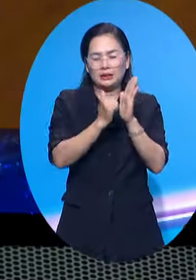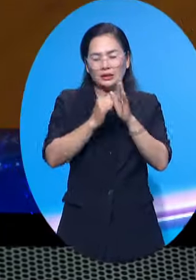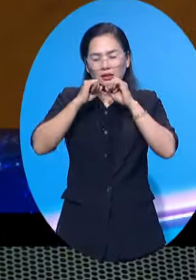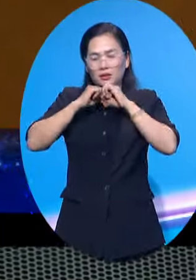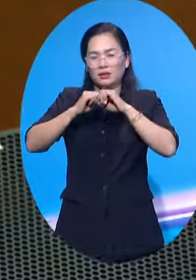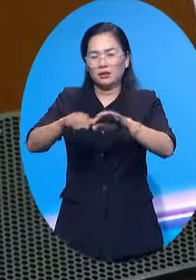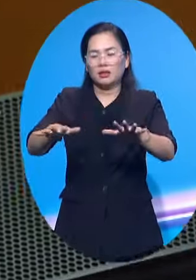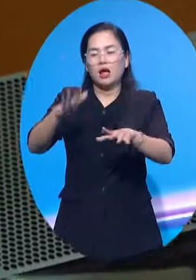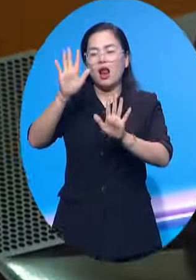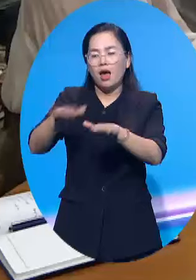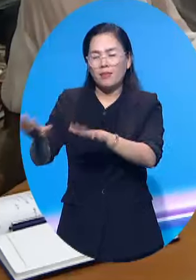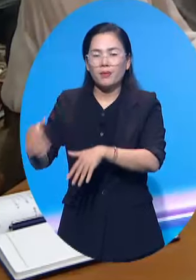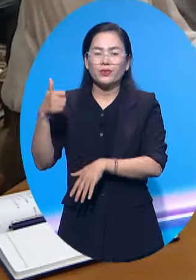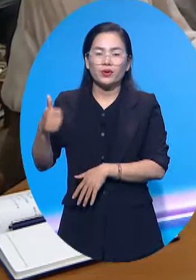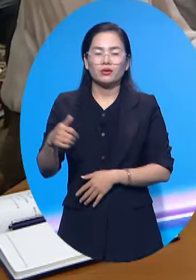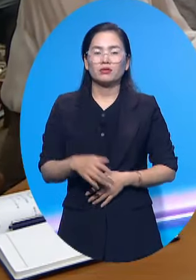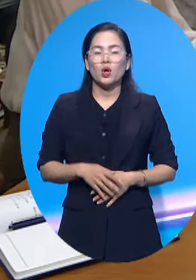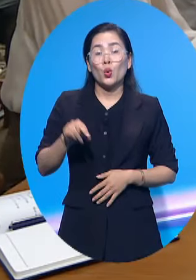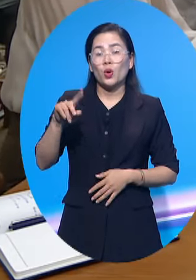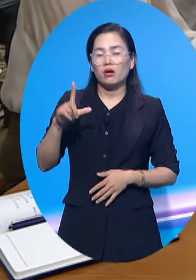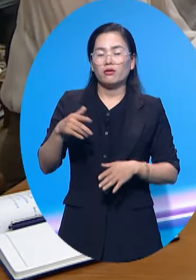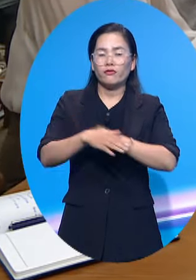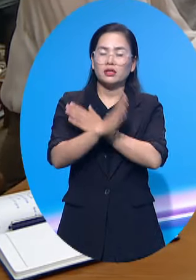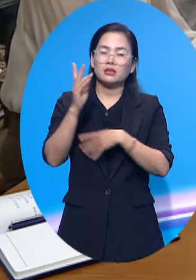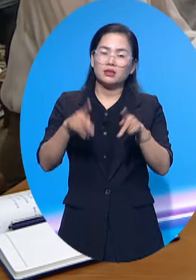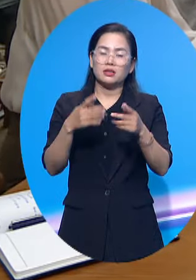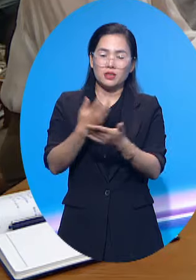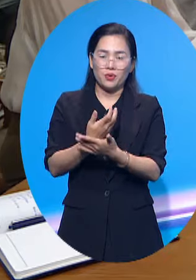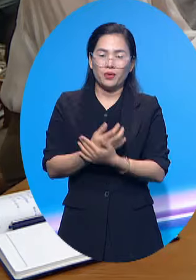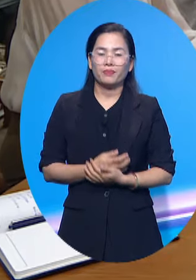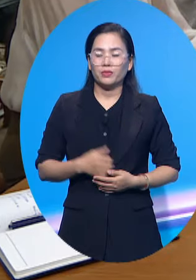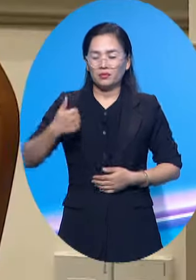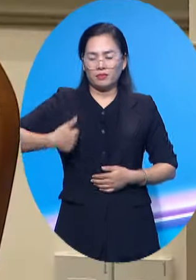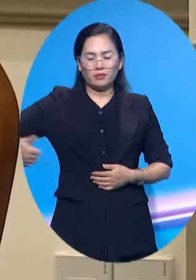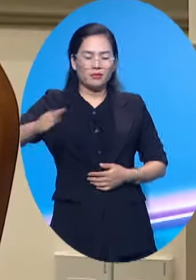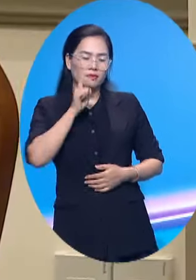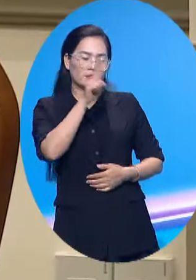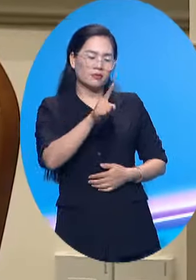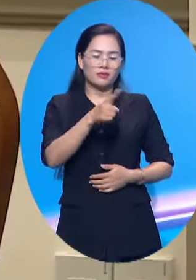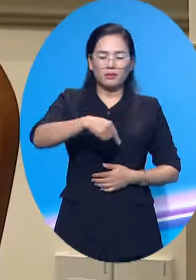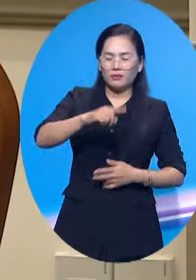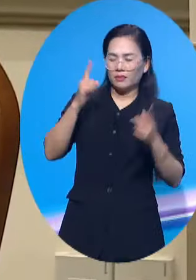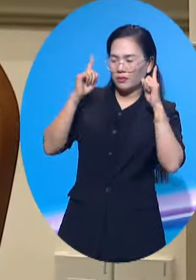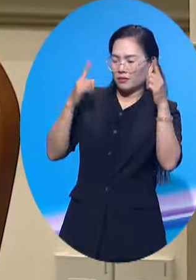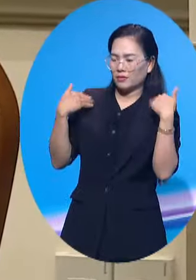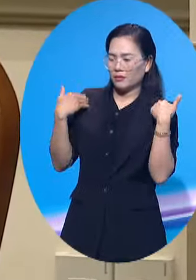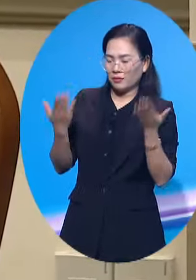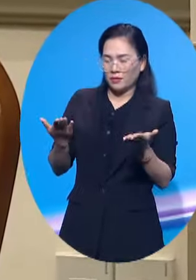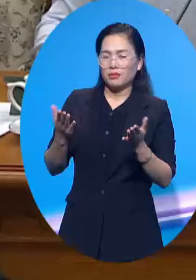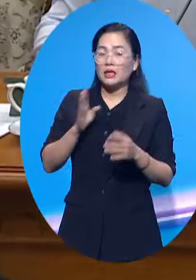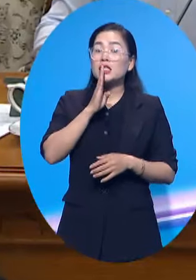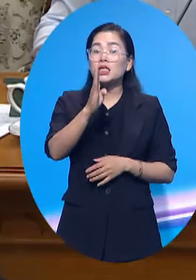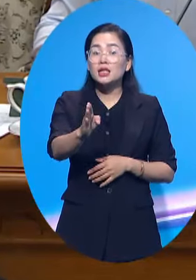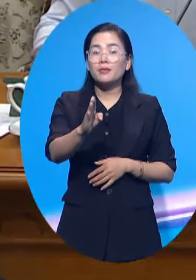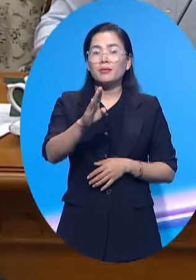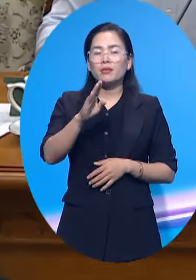thành phố, khơi thông các nguồn lực phát triển kinh tế xã hội. Chương trình Dân hỏi Chính quyền trả lời dự kiến trực tiếp truyền hình vào trung tuần tháng